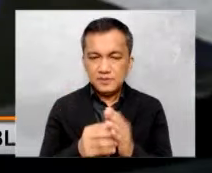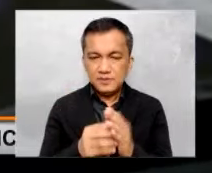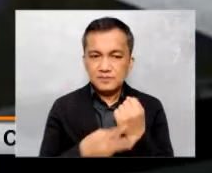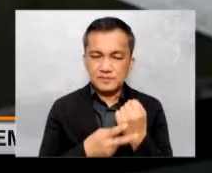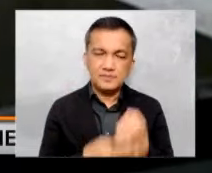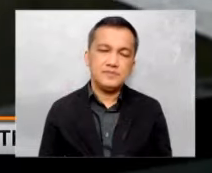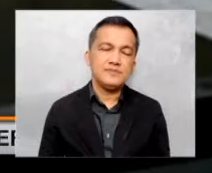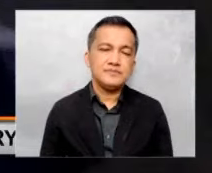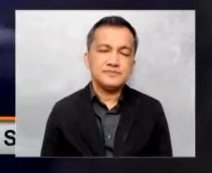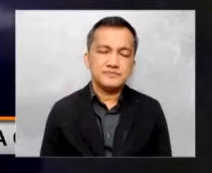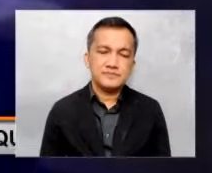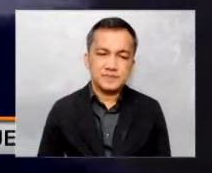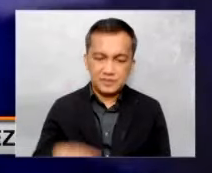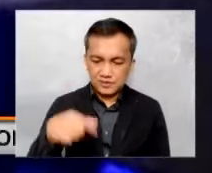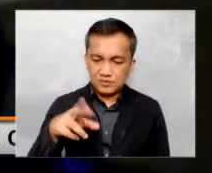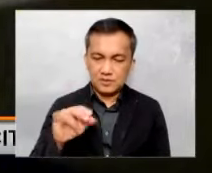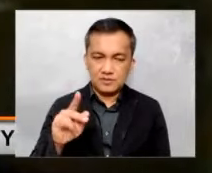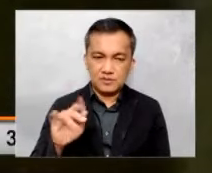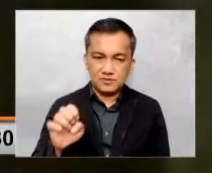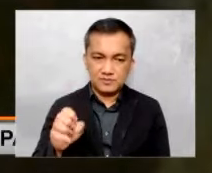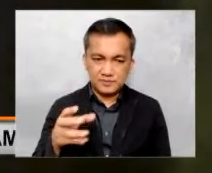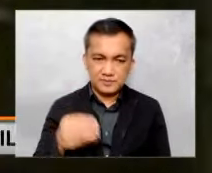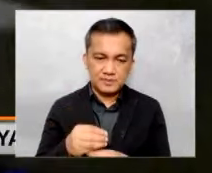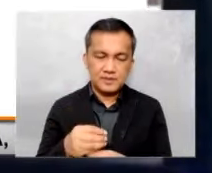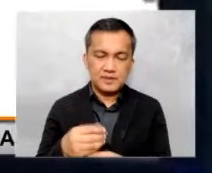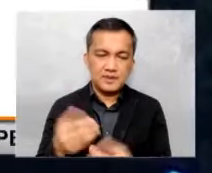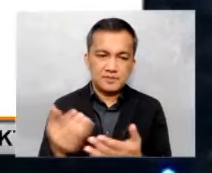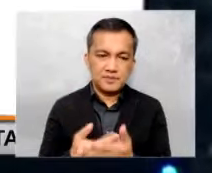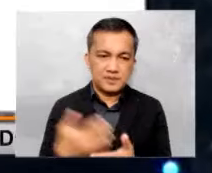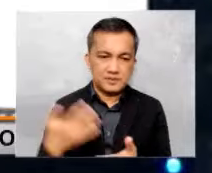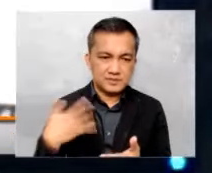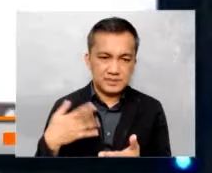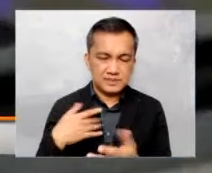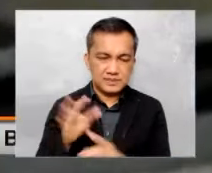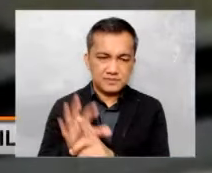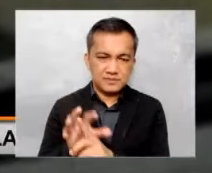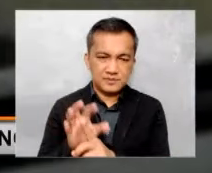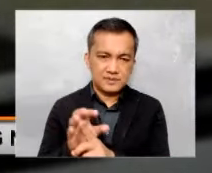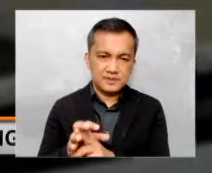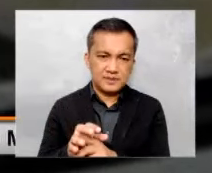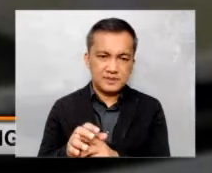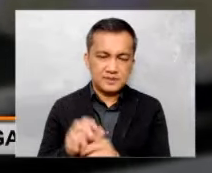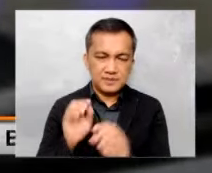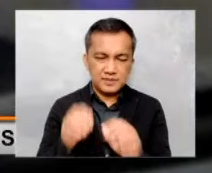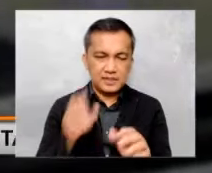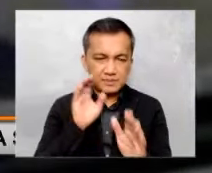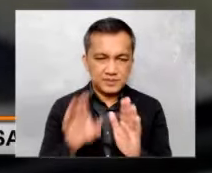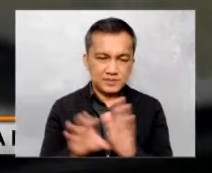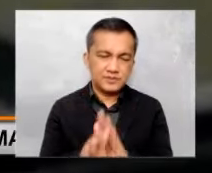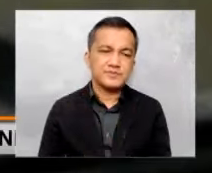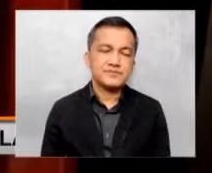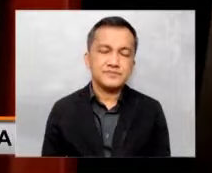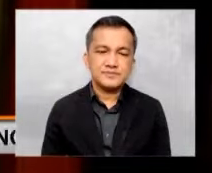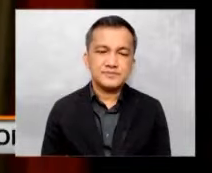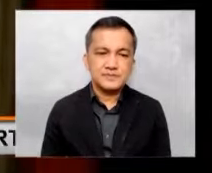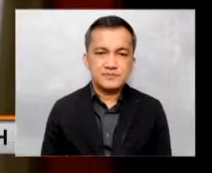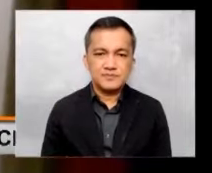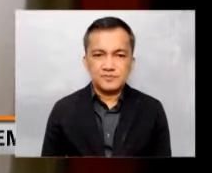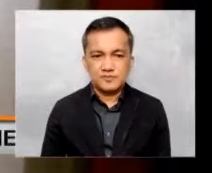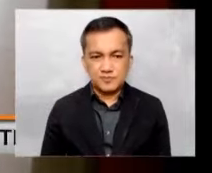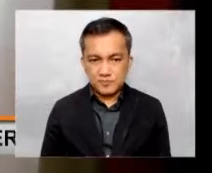ng QR code, may bago ring estilo na nauuso sa paglalagay ng larawan sa lapida. Pwede ka nang mamili